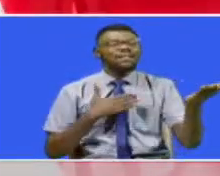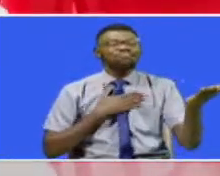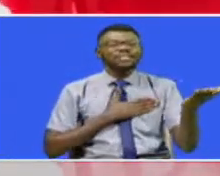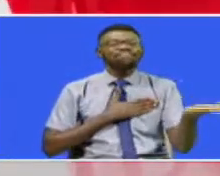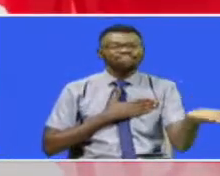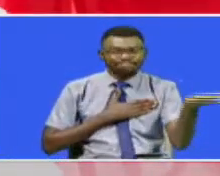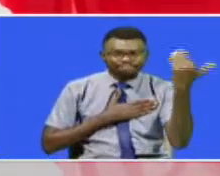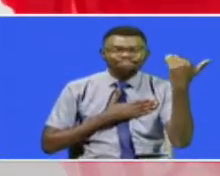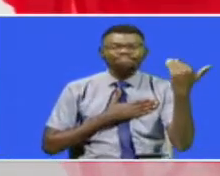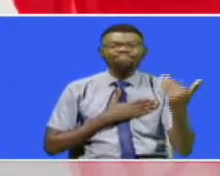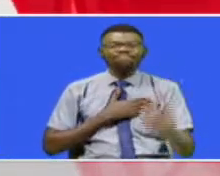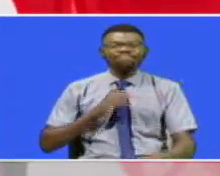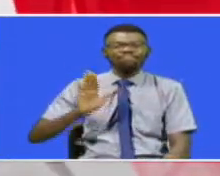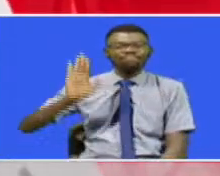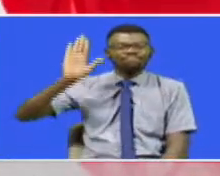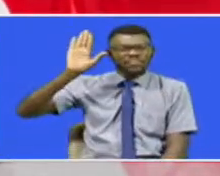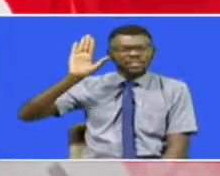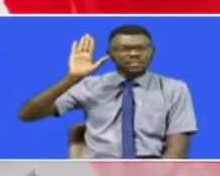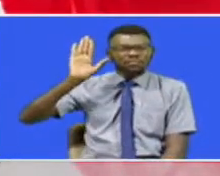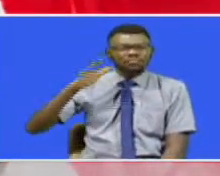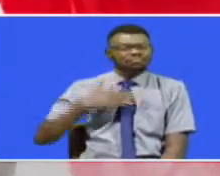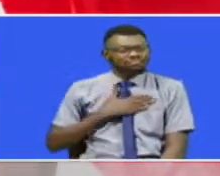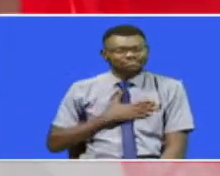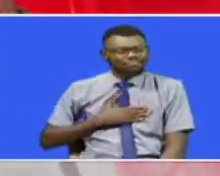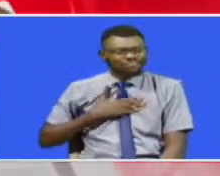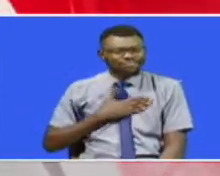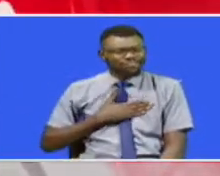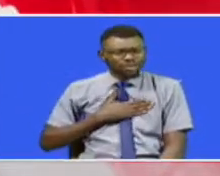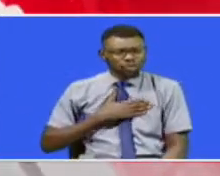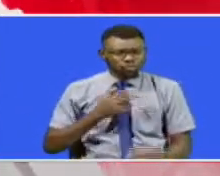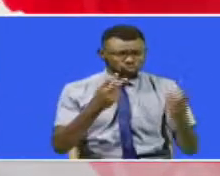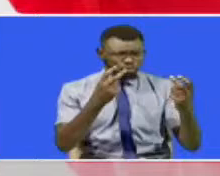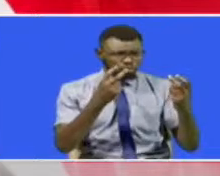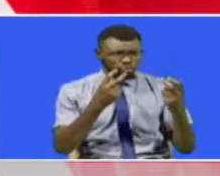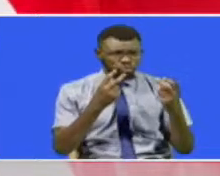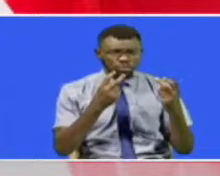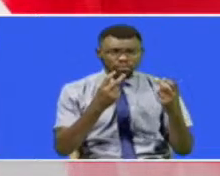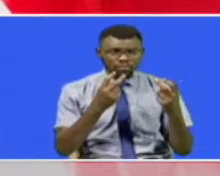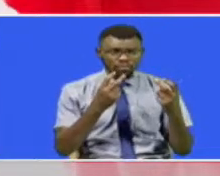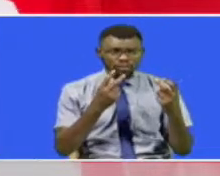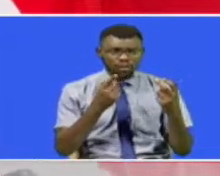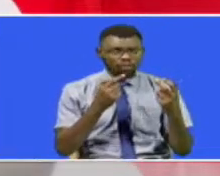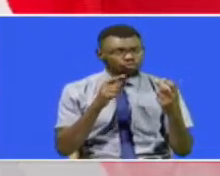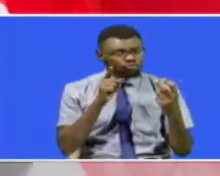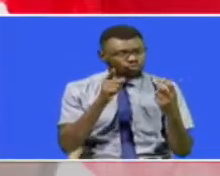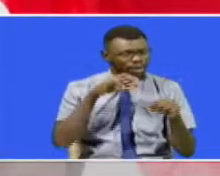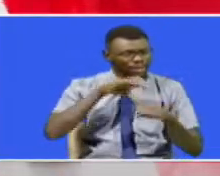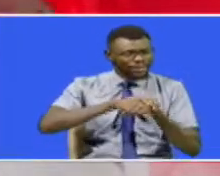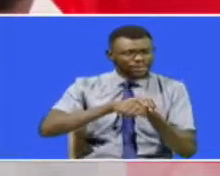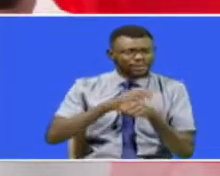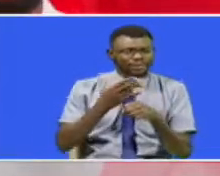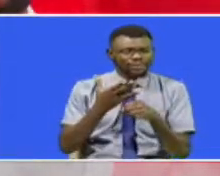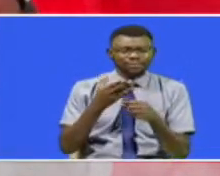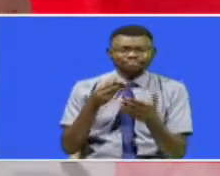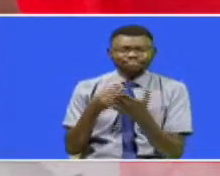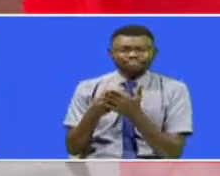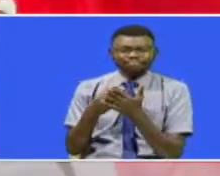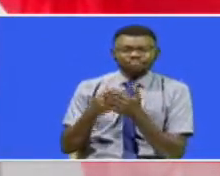ainue mkono aseme kama kuna wakati ameweza kupata basari ya zaidi ya